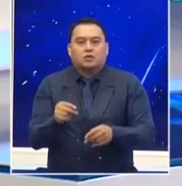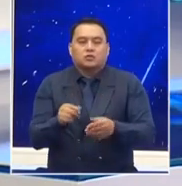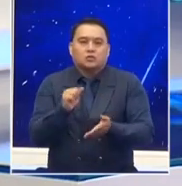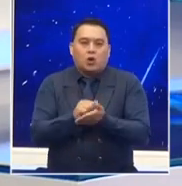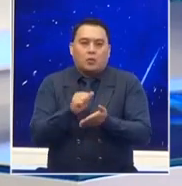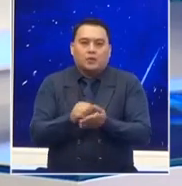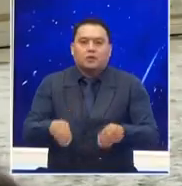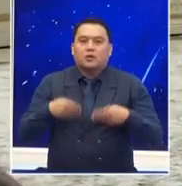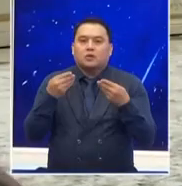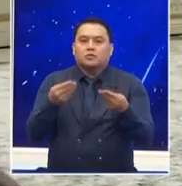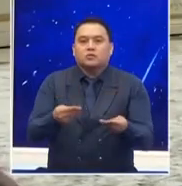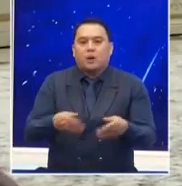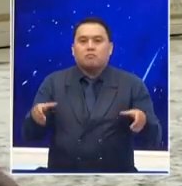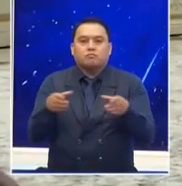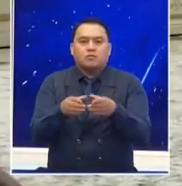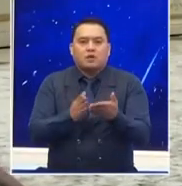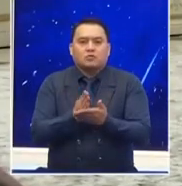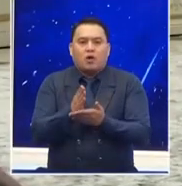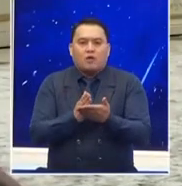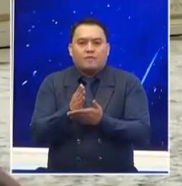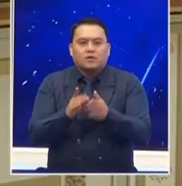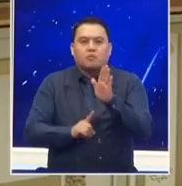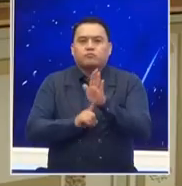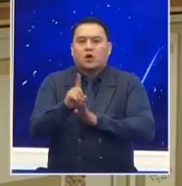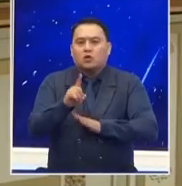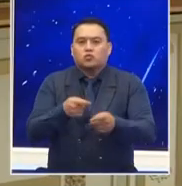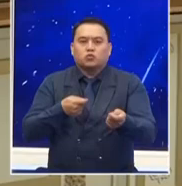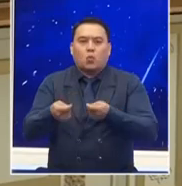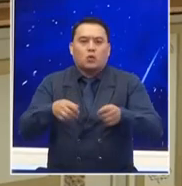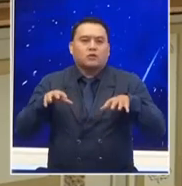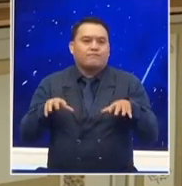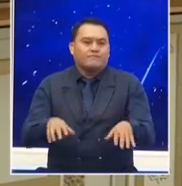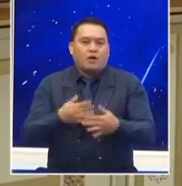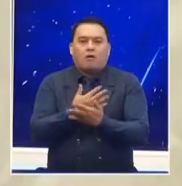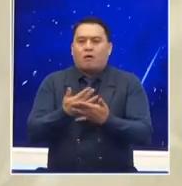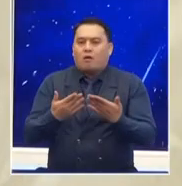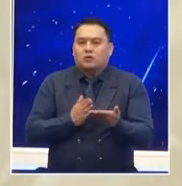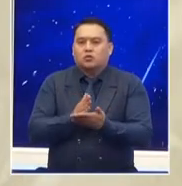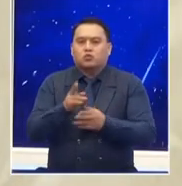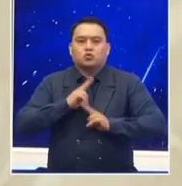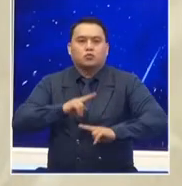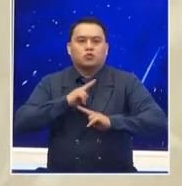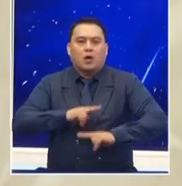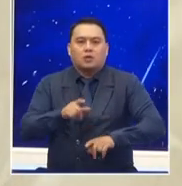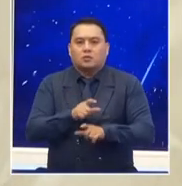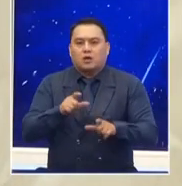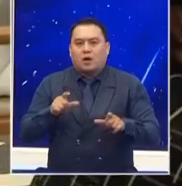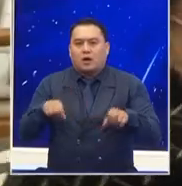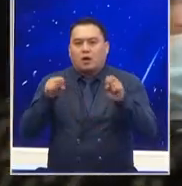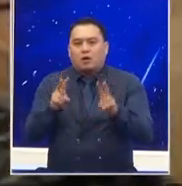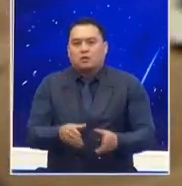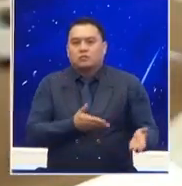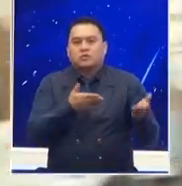табыстады. Айтулы шараға партия ардагерлері, бастауыш партия ұйымдарының төрағалары мен түрлі салада тұтқасын ұстап жүрген азаматтар